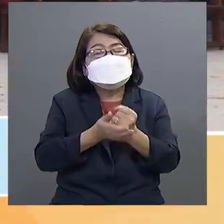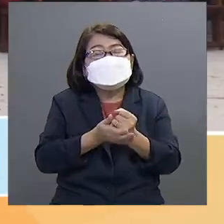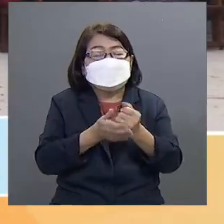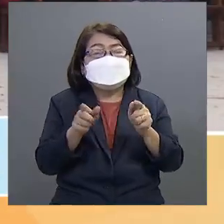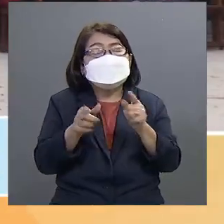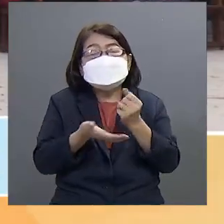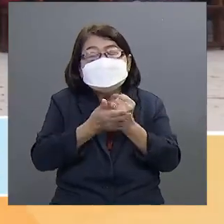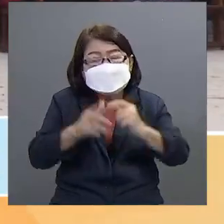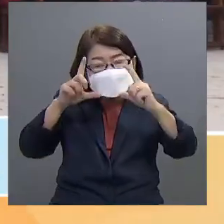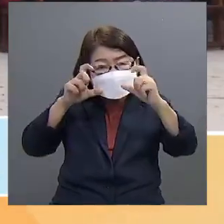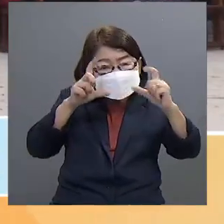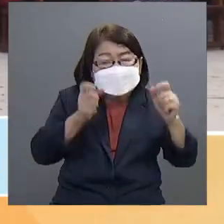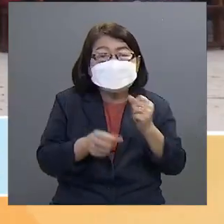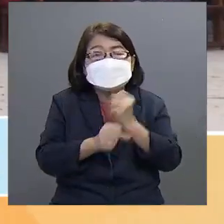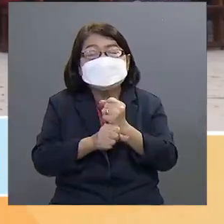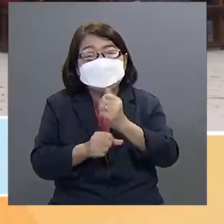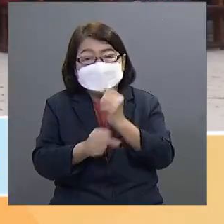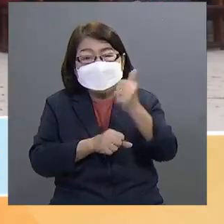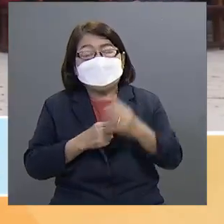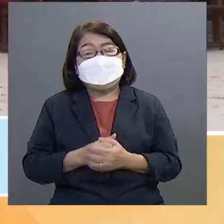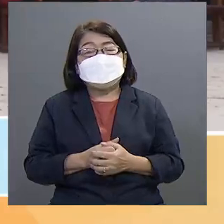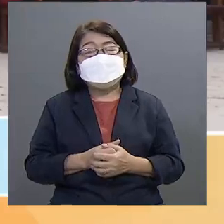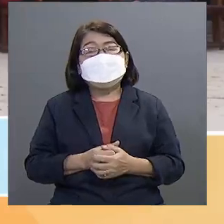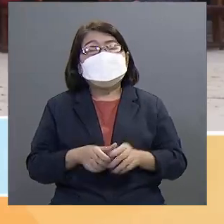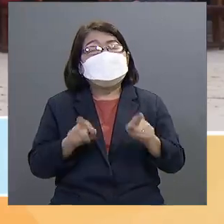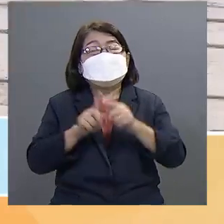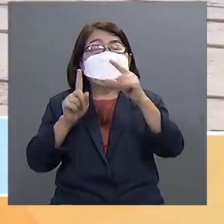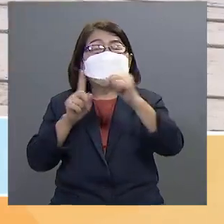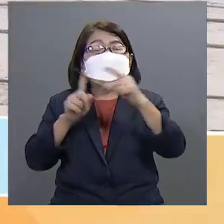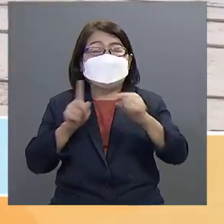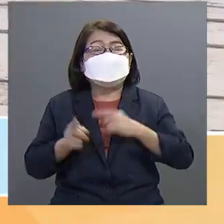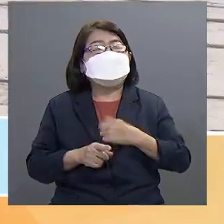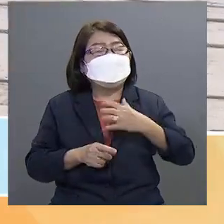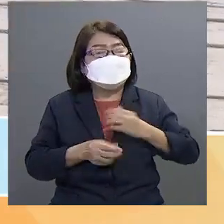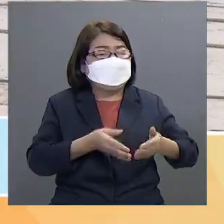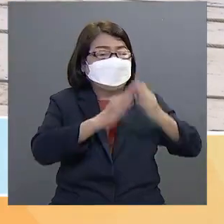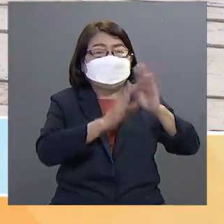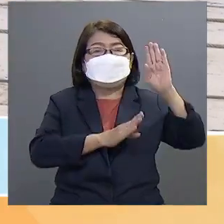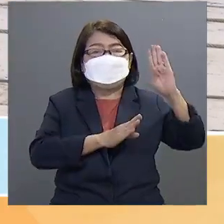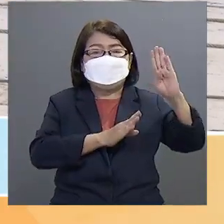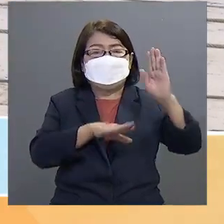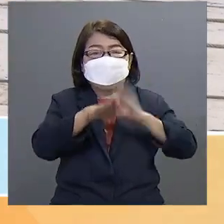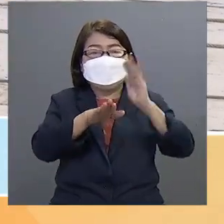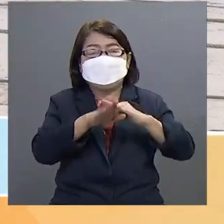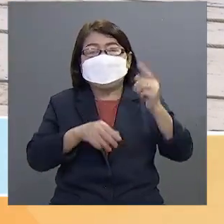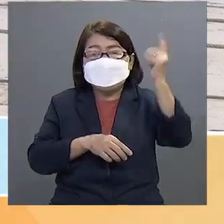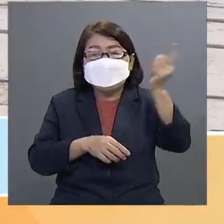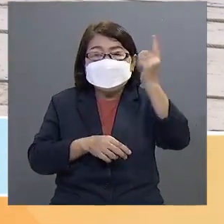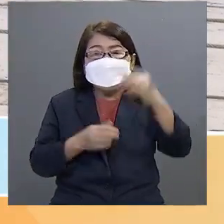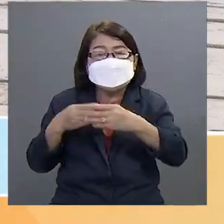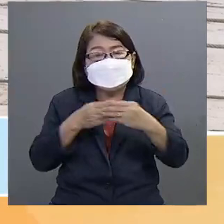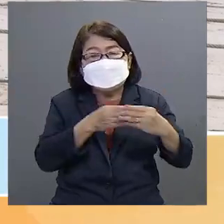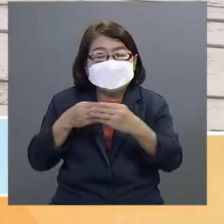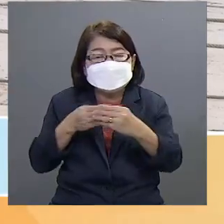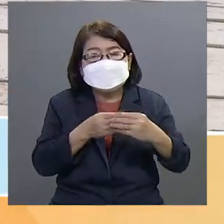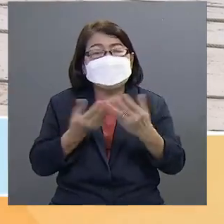หลายคนอยากทรานส์ฟอร์มตัวเองอย่างเช่นมะกุเทศเนี่ยอยากทรานส์ฟอร์มเป็นบริษัทนำเที่ยวมะกุเทศอยากทรานส์ฟอร์มตัวเองเป็นบริษัทนำเที่ยวเป็นต้น